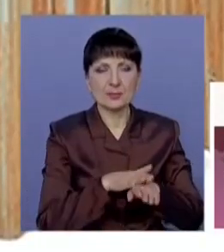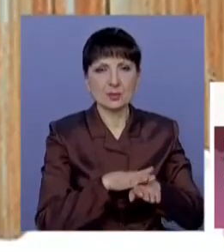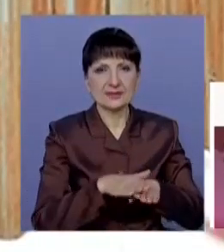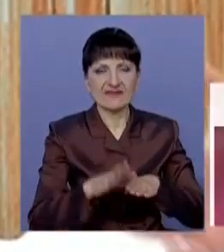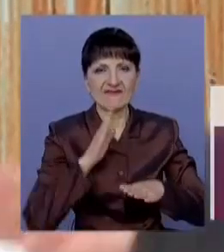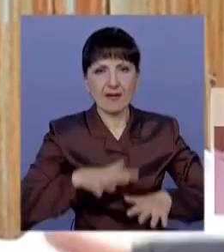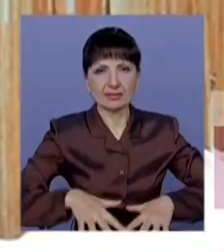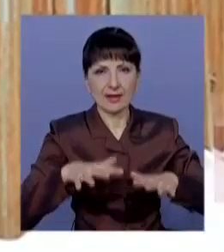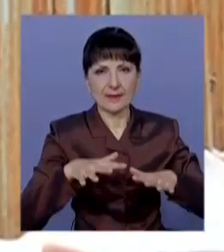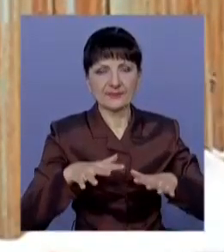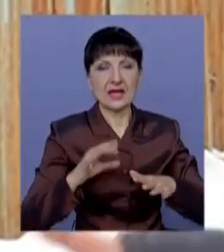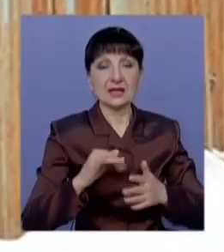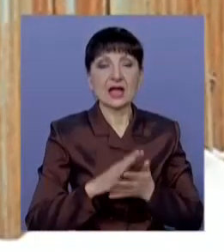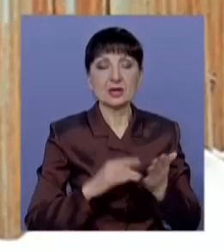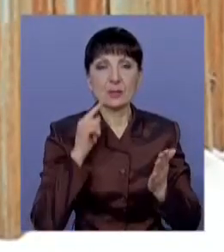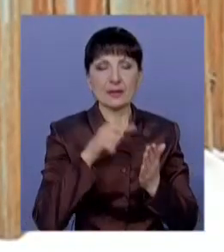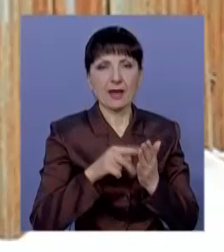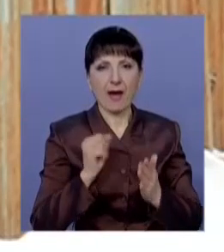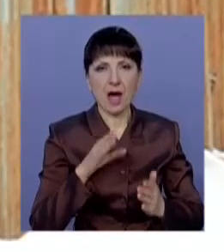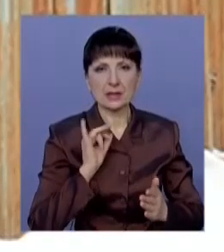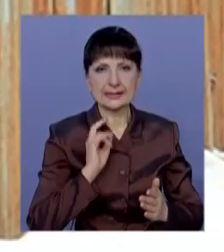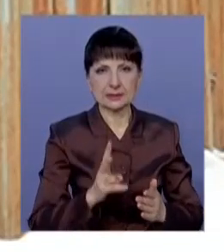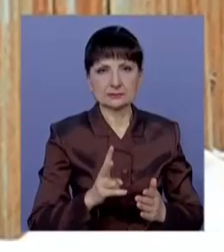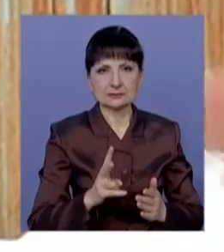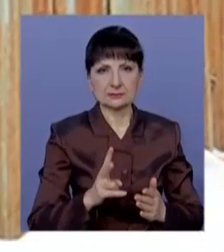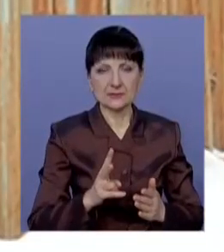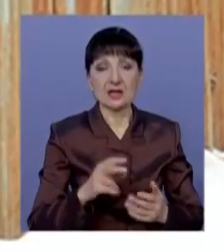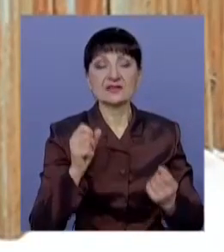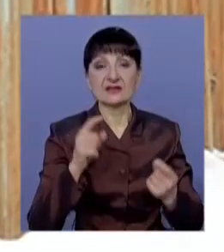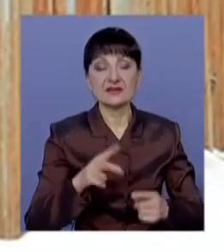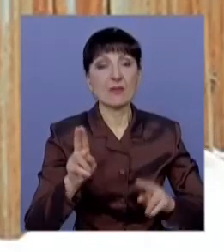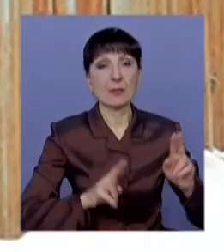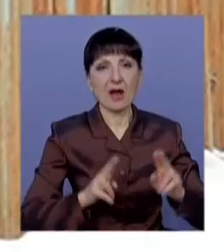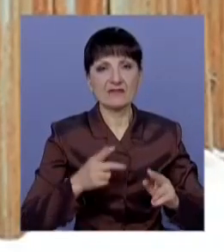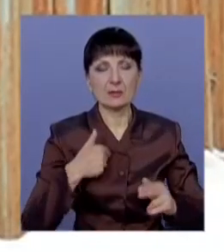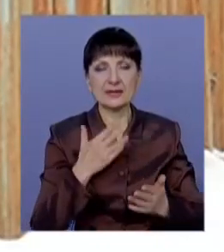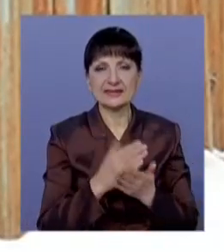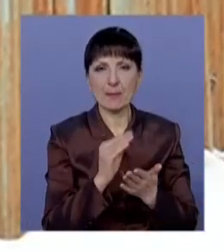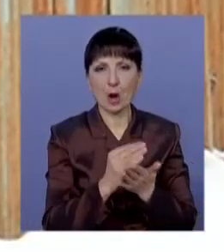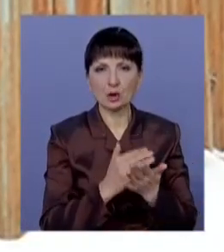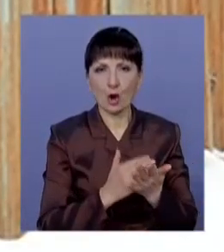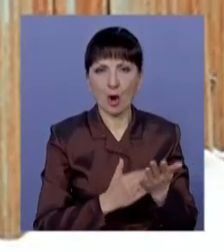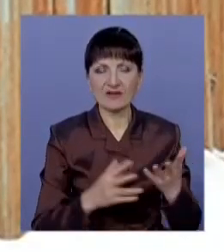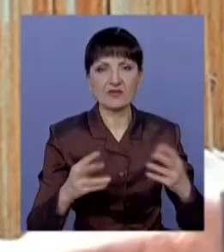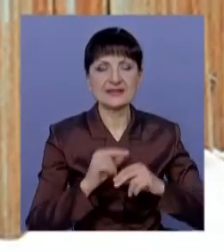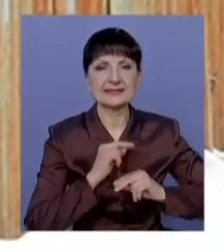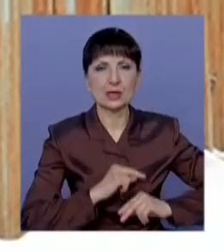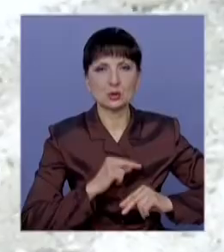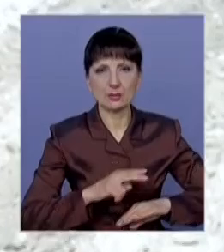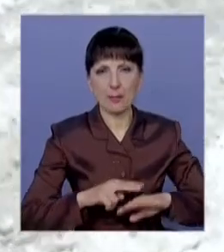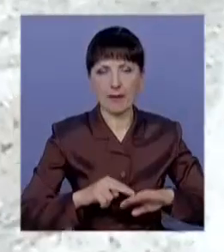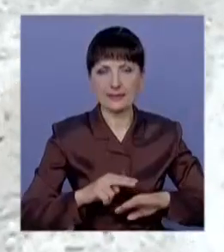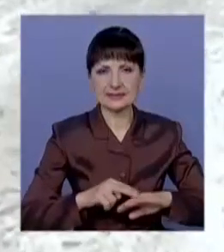гнилой воды и ее дальнейшее попадание в арычную сеть. В связи с этим, в соответствии с правилами, мы составляем протокол вместе с сотрудниками